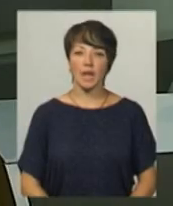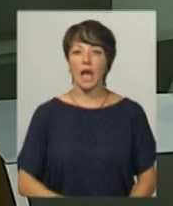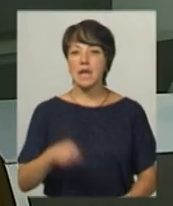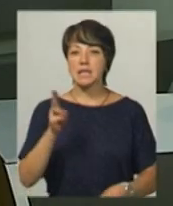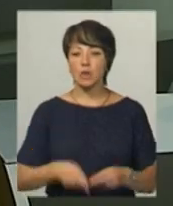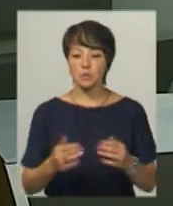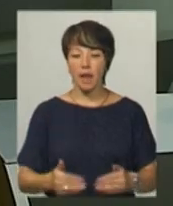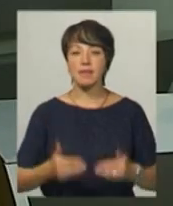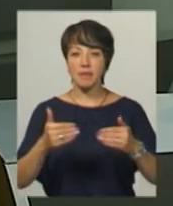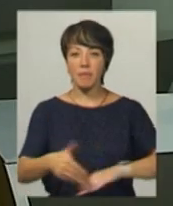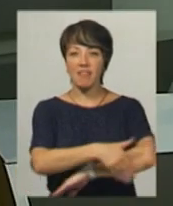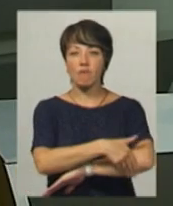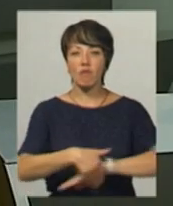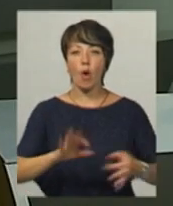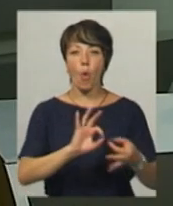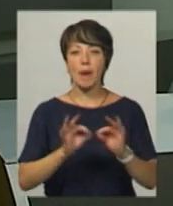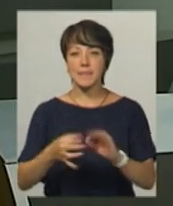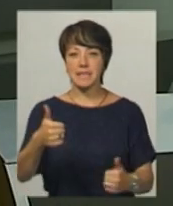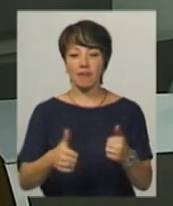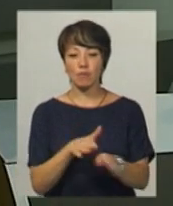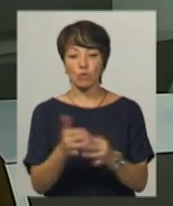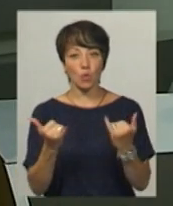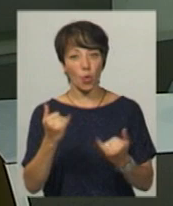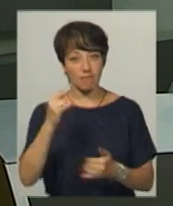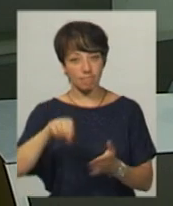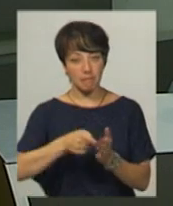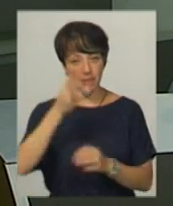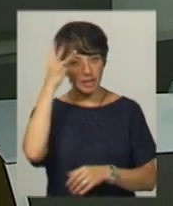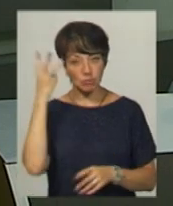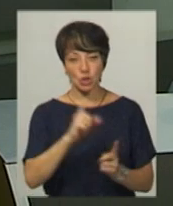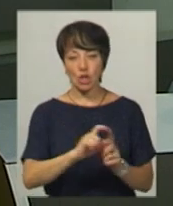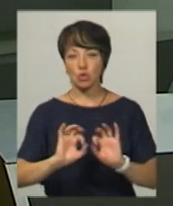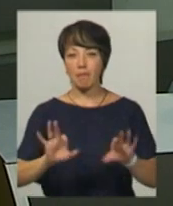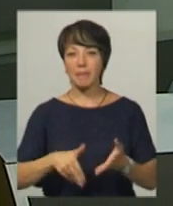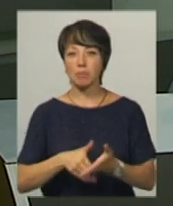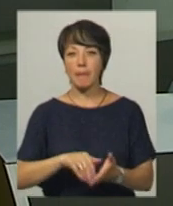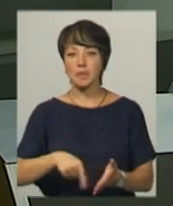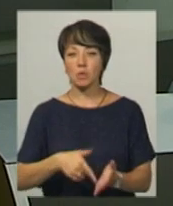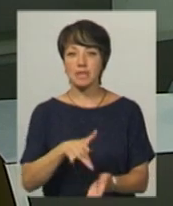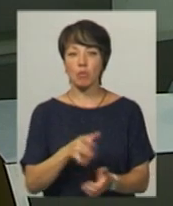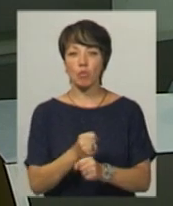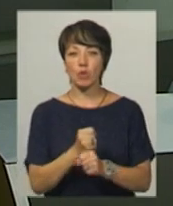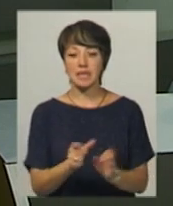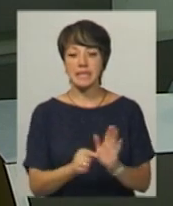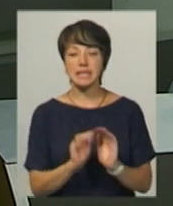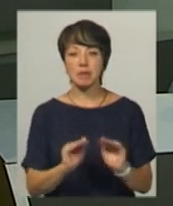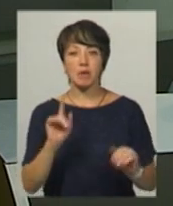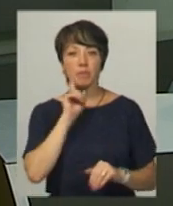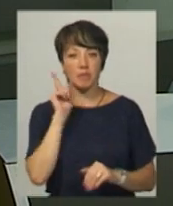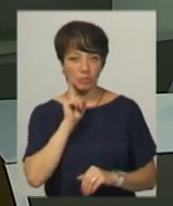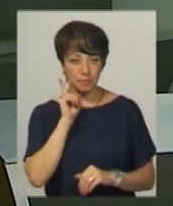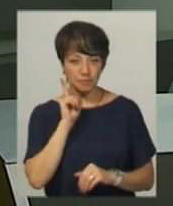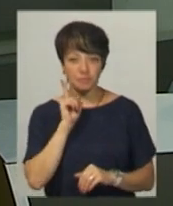Заключний етап дворових олімпійських ігор відбувся сьогодні у Хмельницькому. За словами методиста міського центру по роботі з дітьми та підлітками